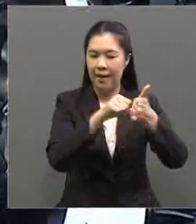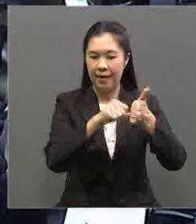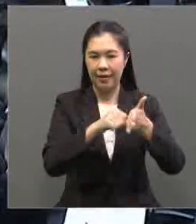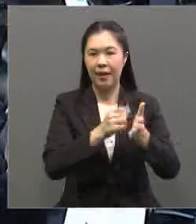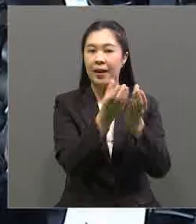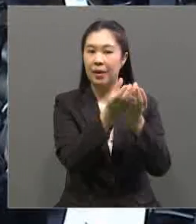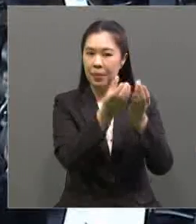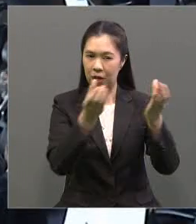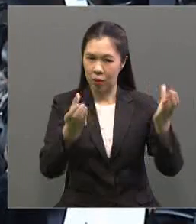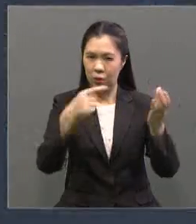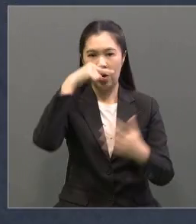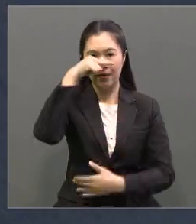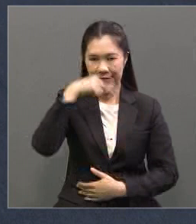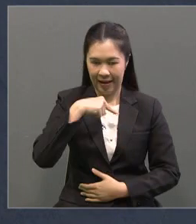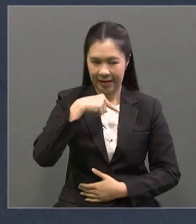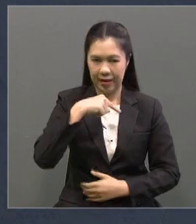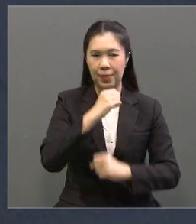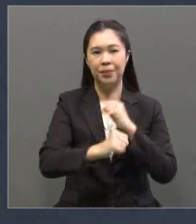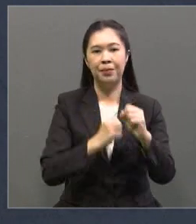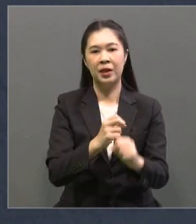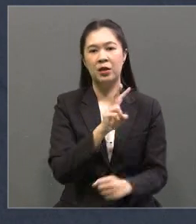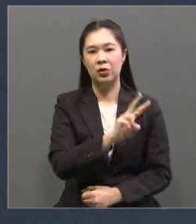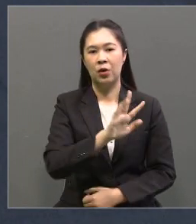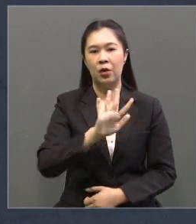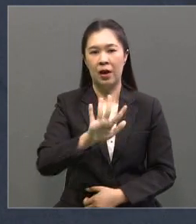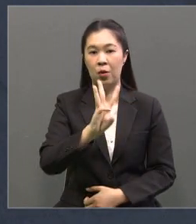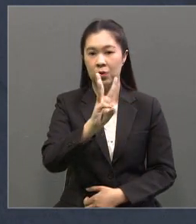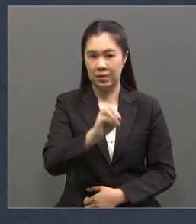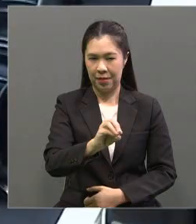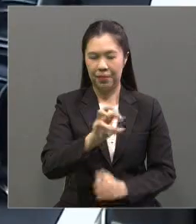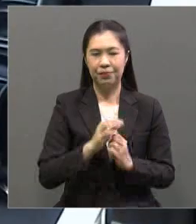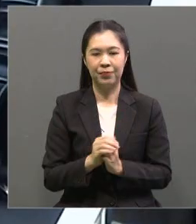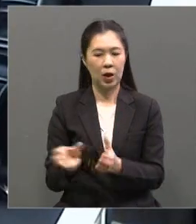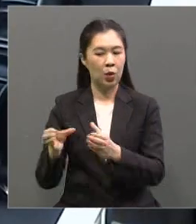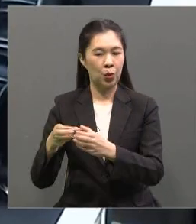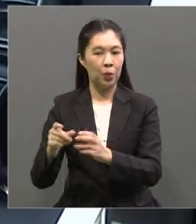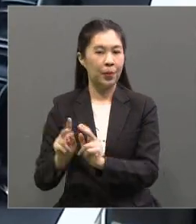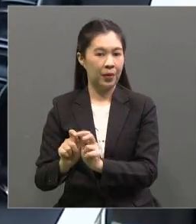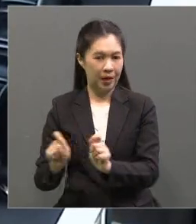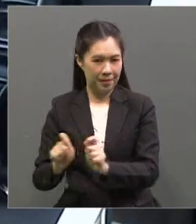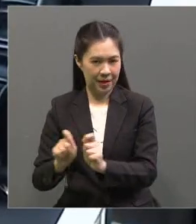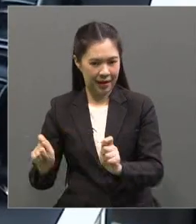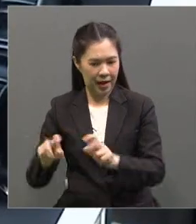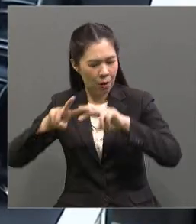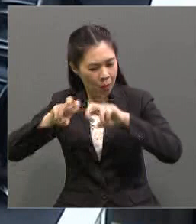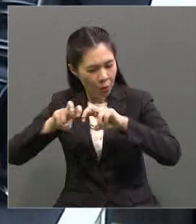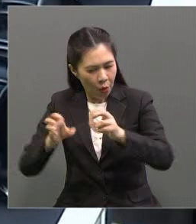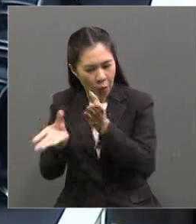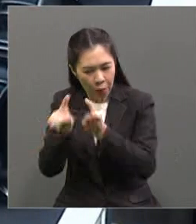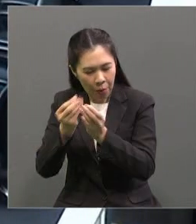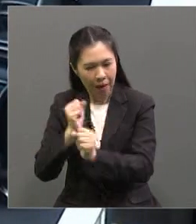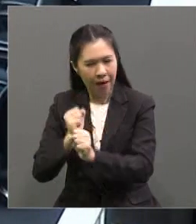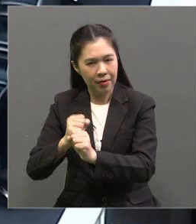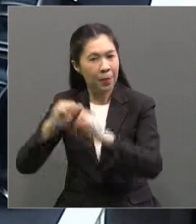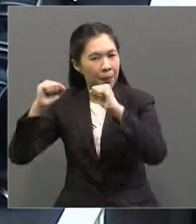ขรัฐธรรมนูญแห่งราชอาณาจักรไทยปีพุทธศักราช2560และคณะอนุกรรมการศึกษาแนวทางทำประชาม